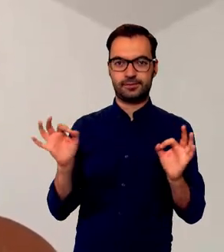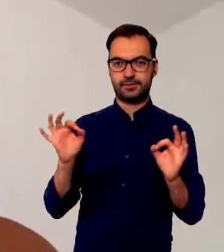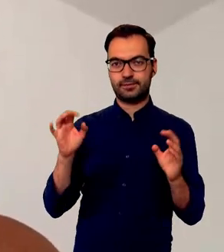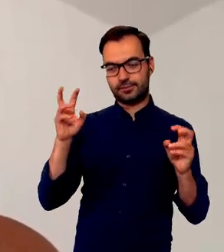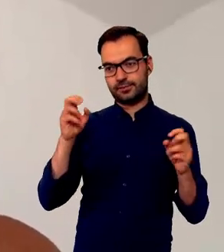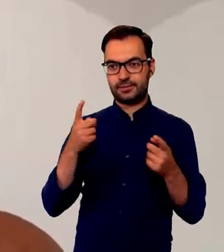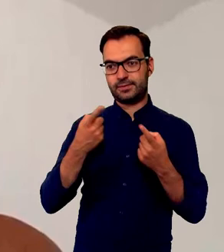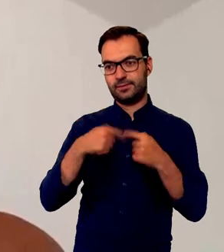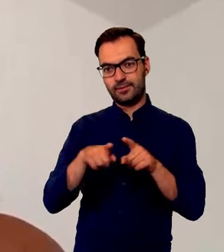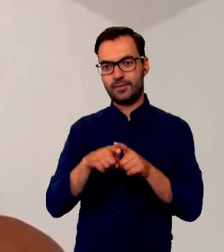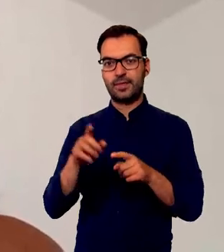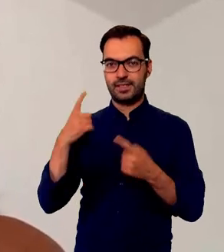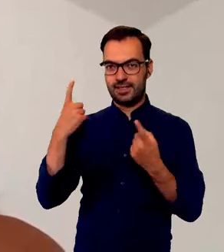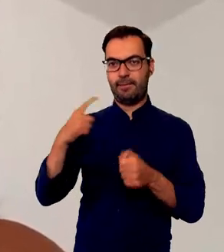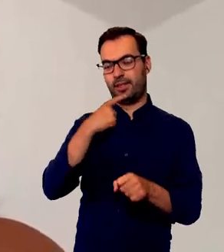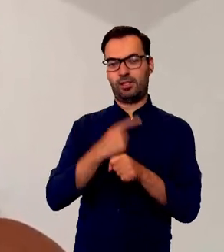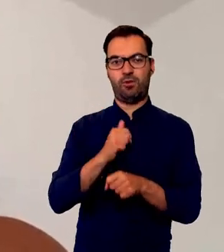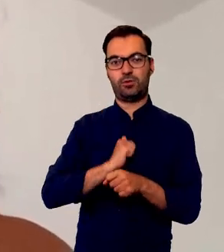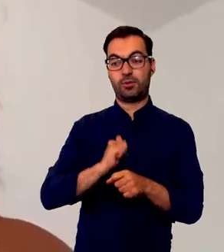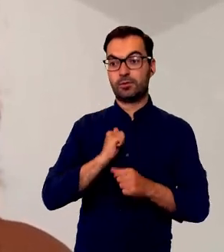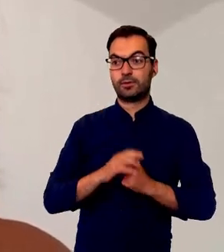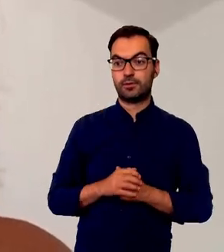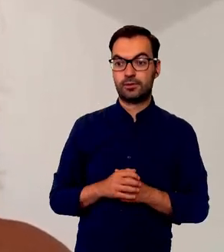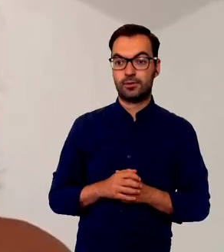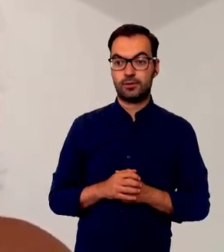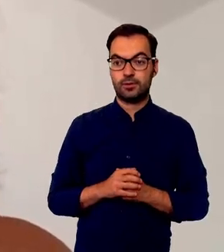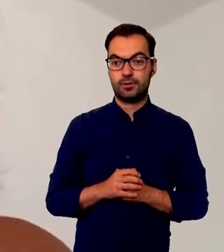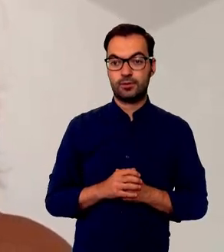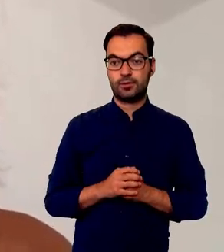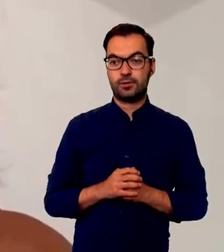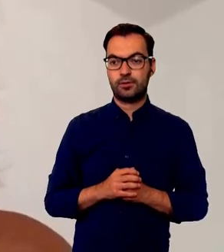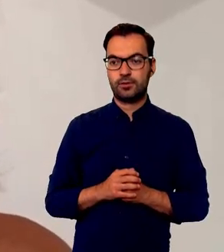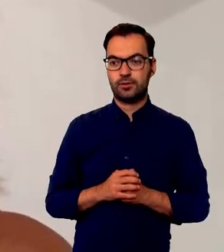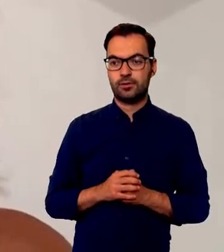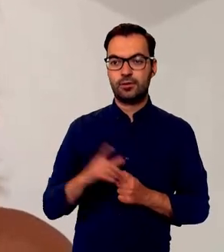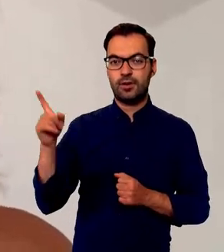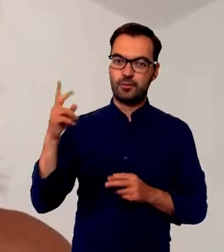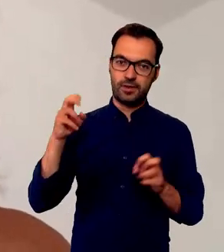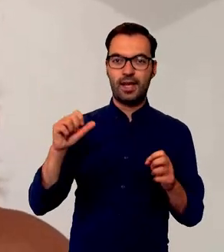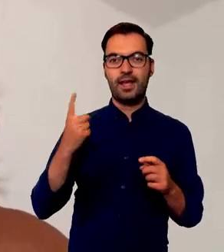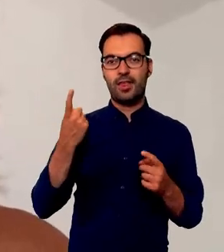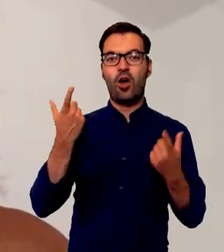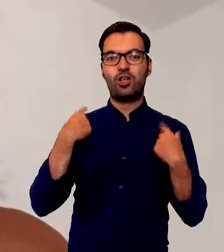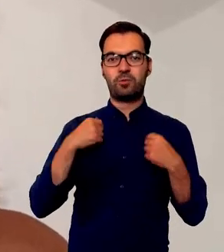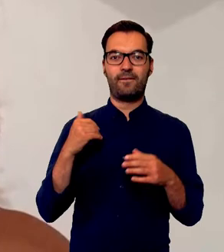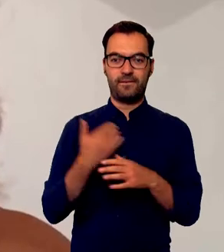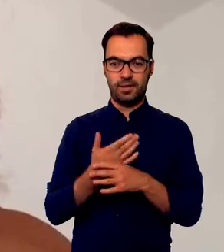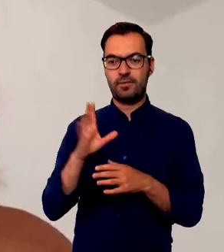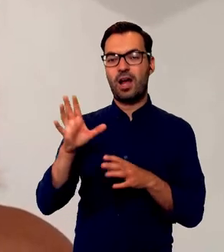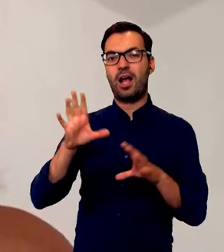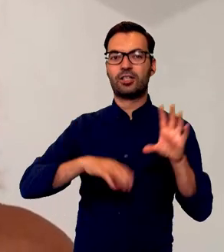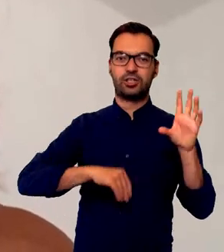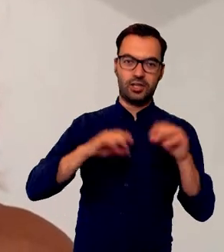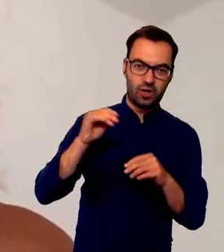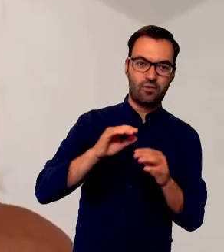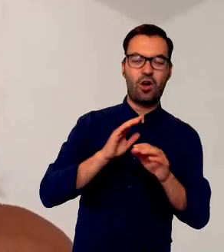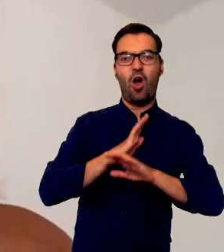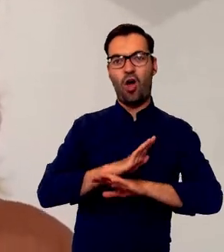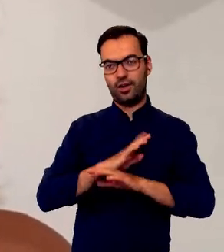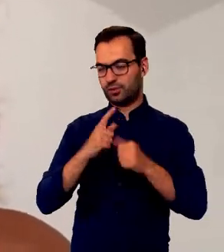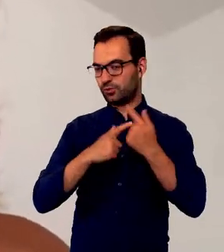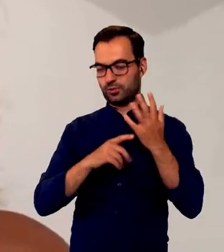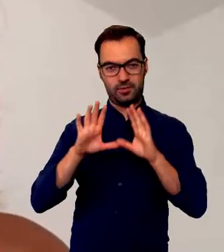była jakby panią samej siebie. I ona była taką jednoosobową firmą, zatrudniała ochroniarzy, księgowych, różne inne